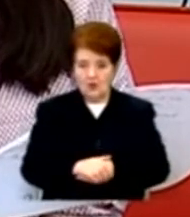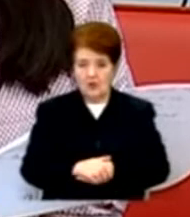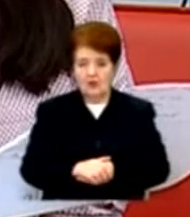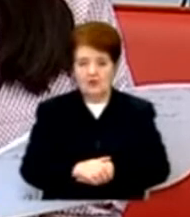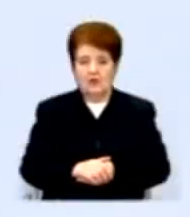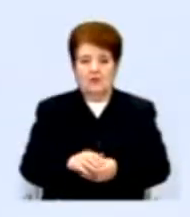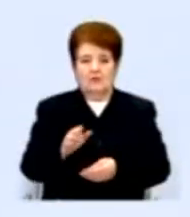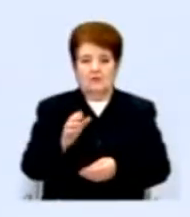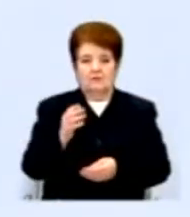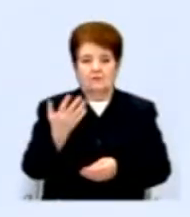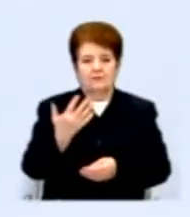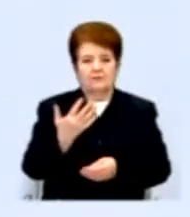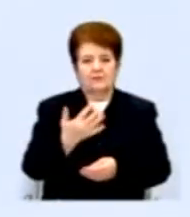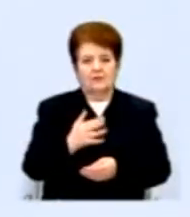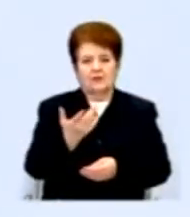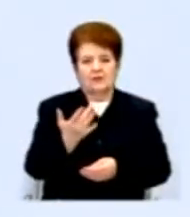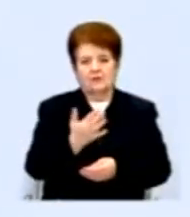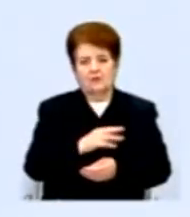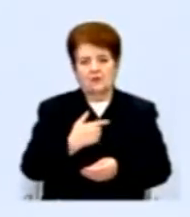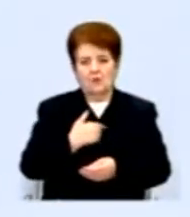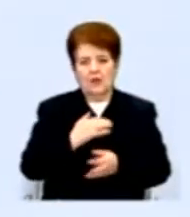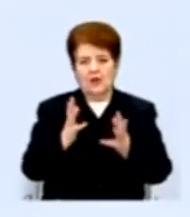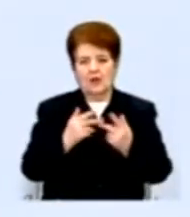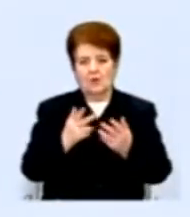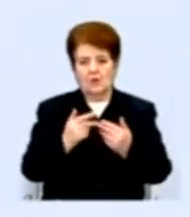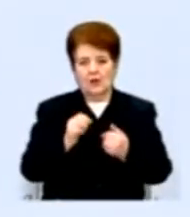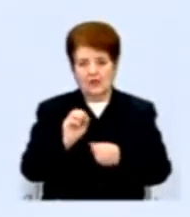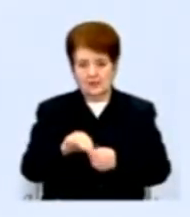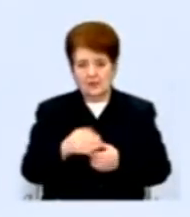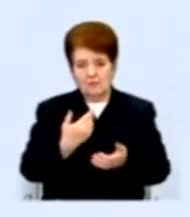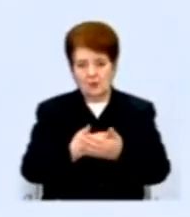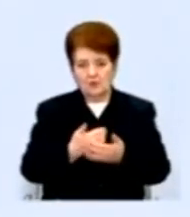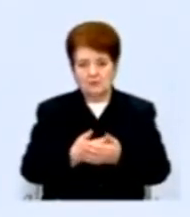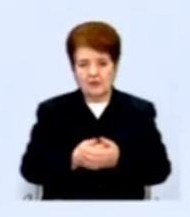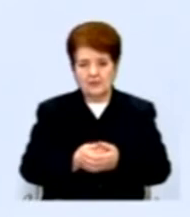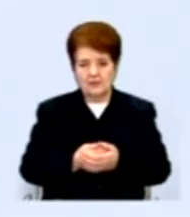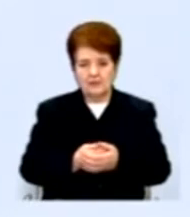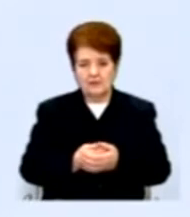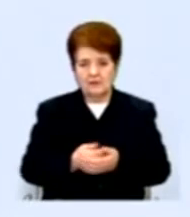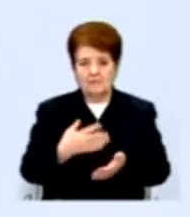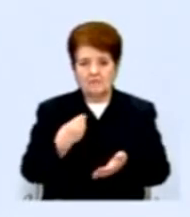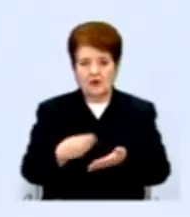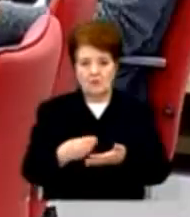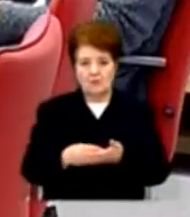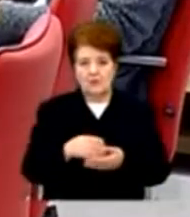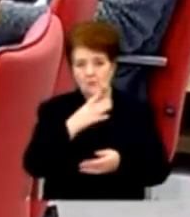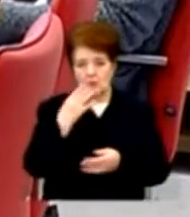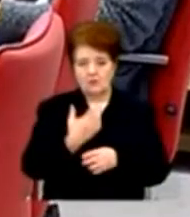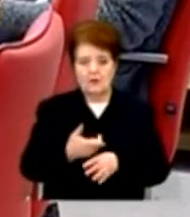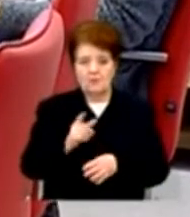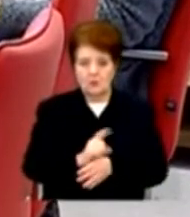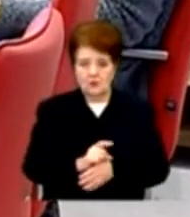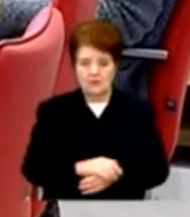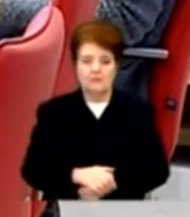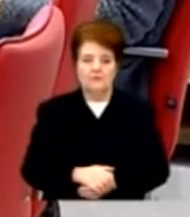euro, ceea ce noi am calculat aproximativ că va costa mult mai mult. Compania